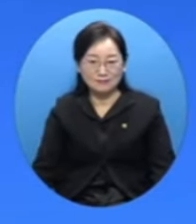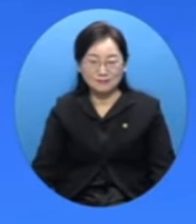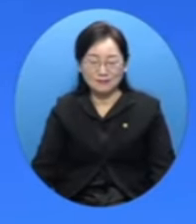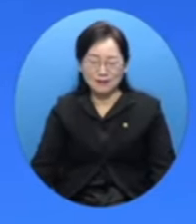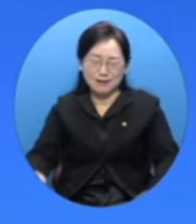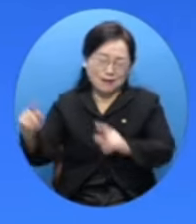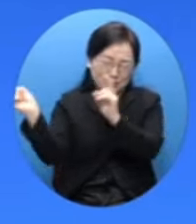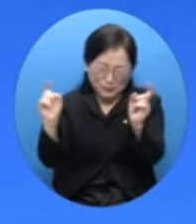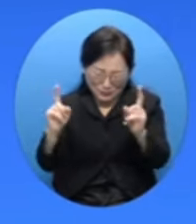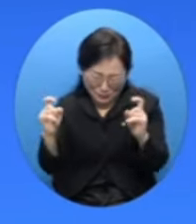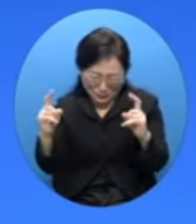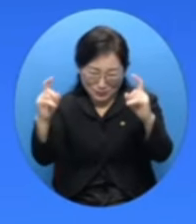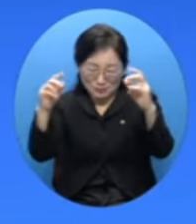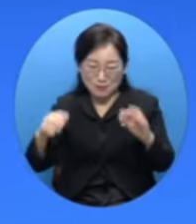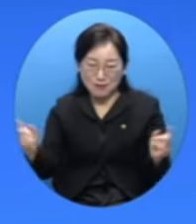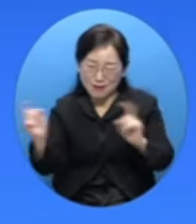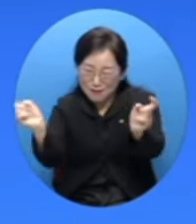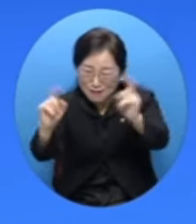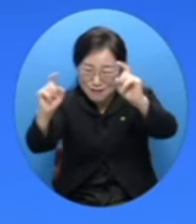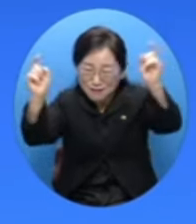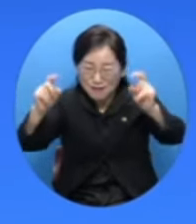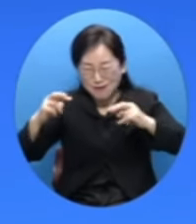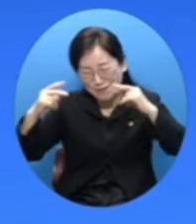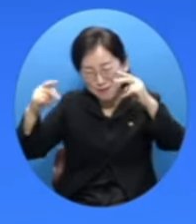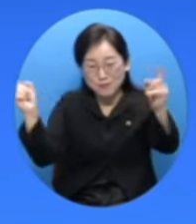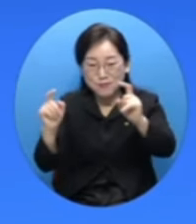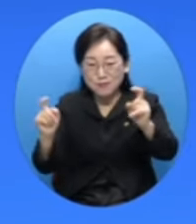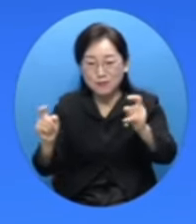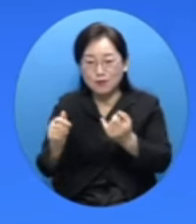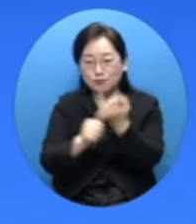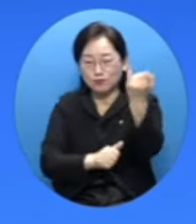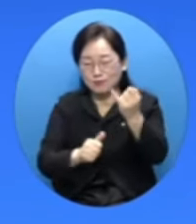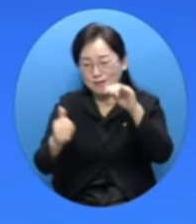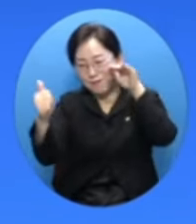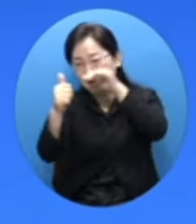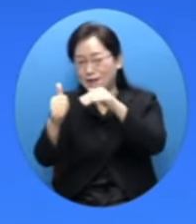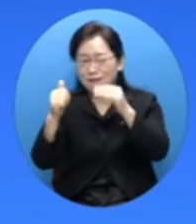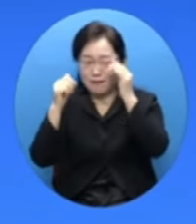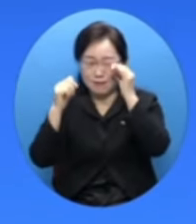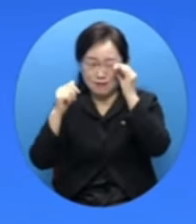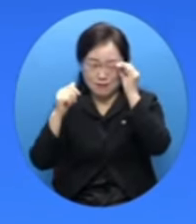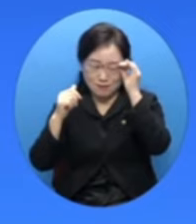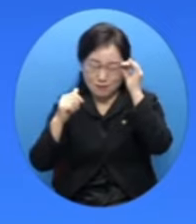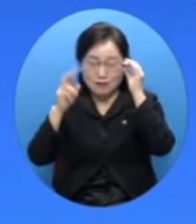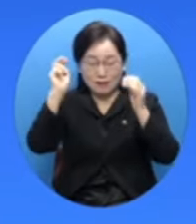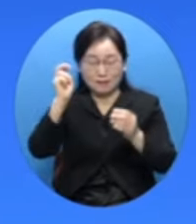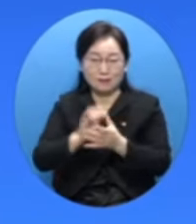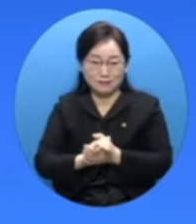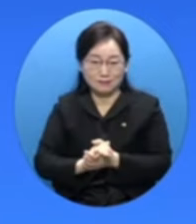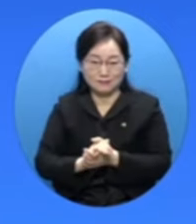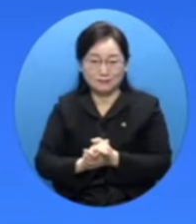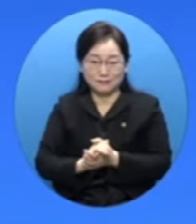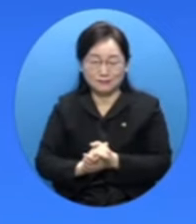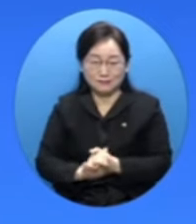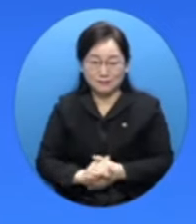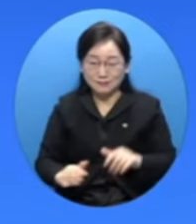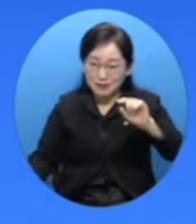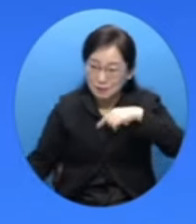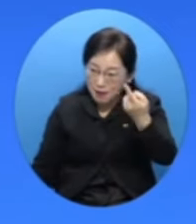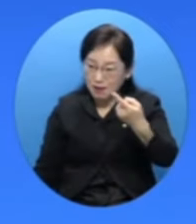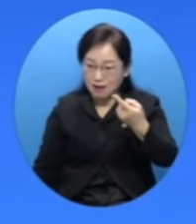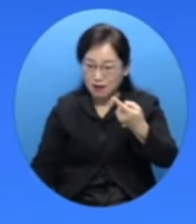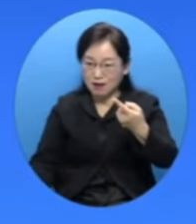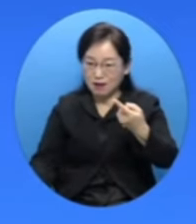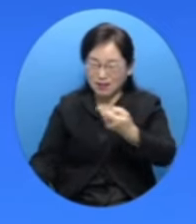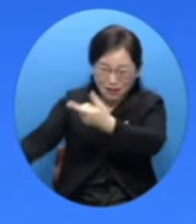밤새 싸워서 결국 부인 때문에 이삭을 못 데리고 가는 그런 결과가 나게 될 수도 모릅니다. 아마 100명의 부인이